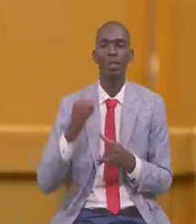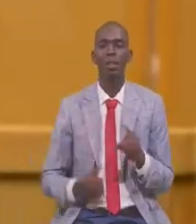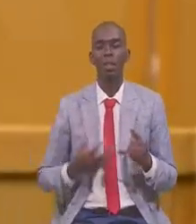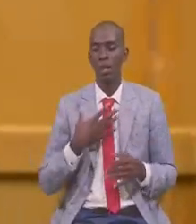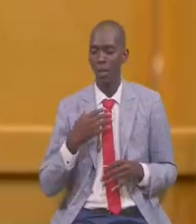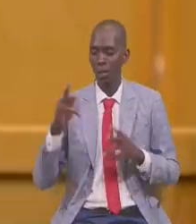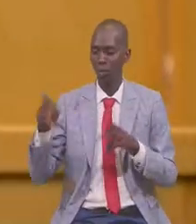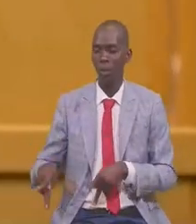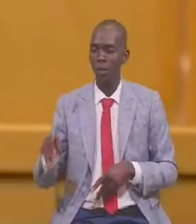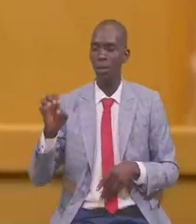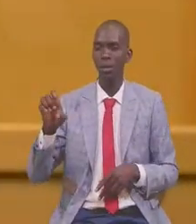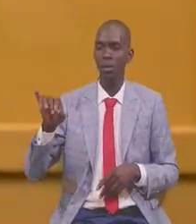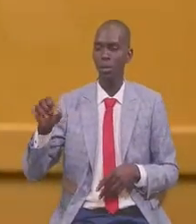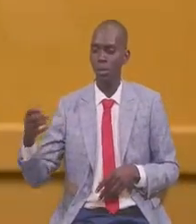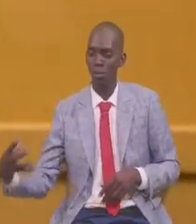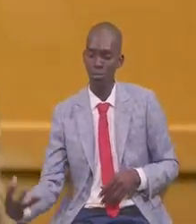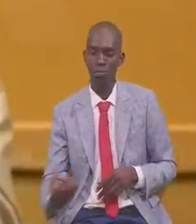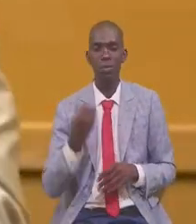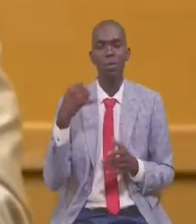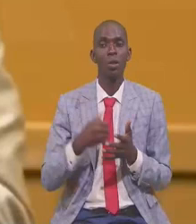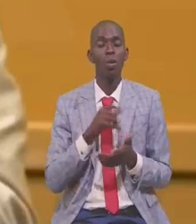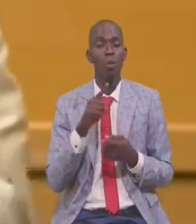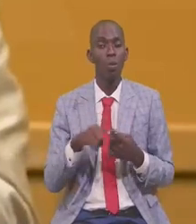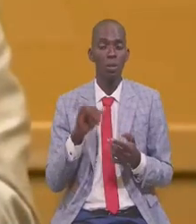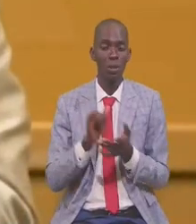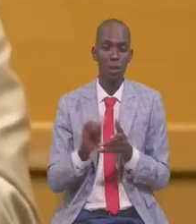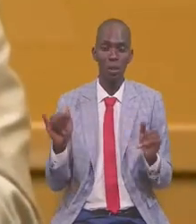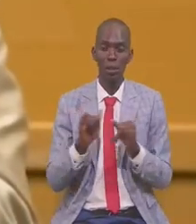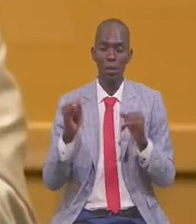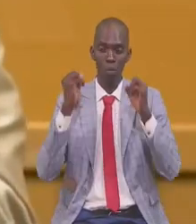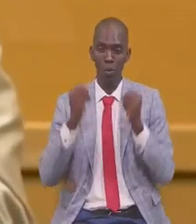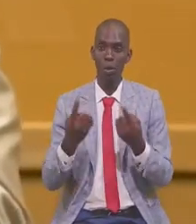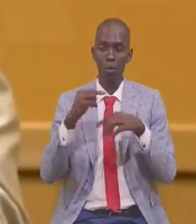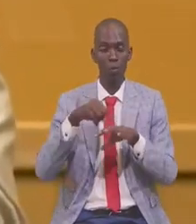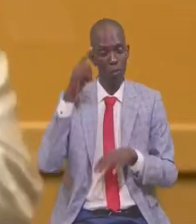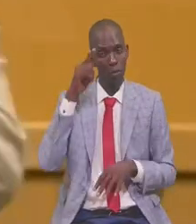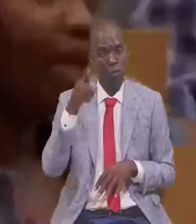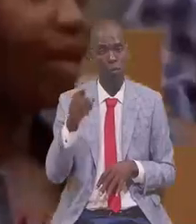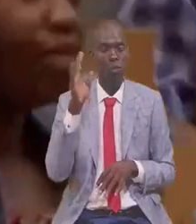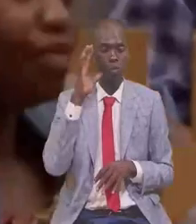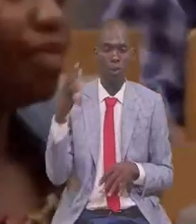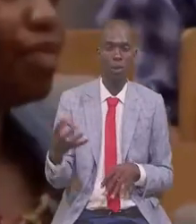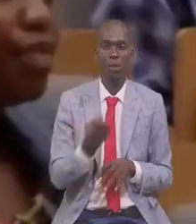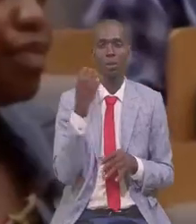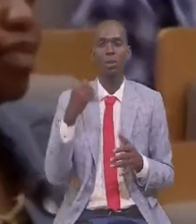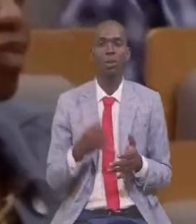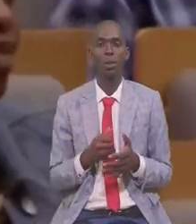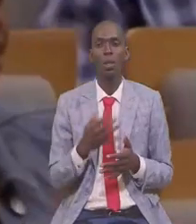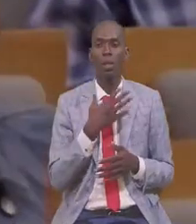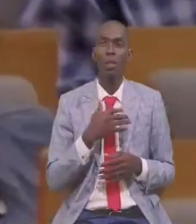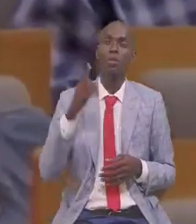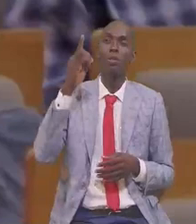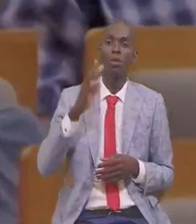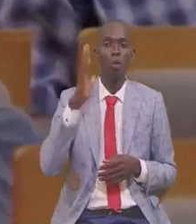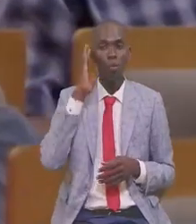Quand ce manteau vient pour toi, tu sauras que c'est pour toi. Tu vas le ramasser. Et Dieu fera ce